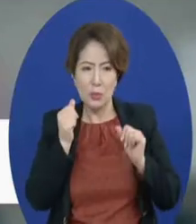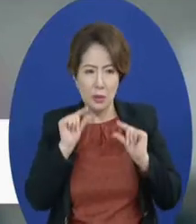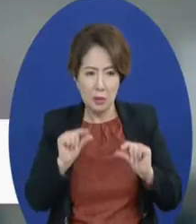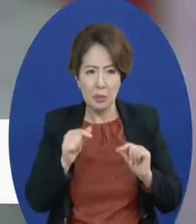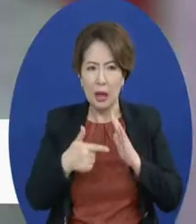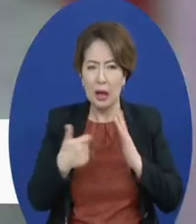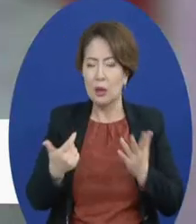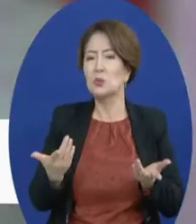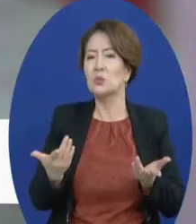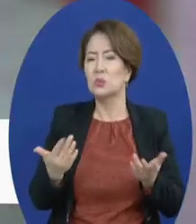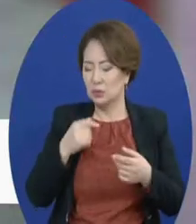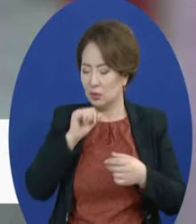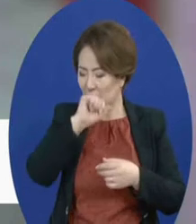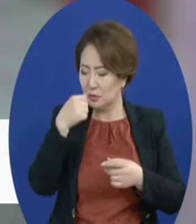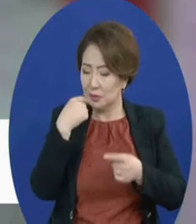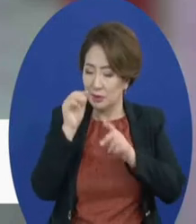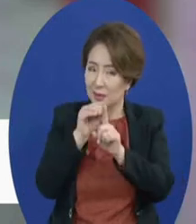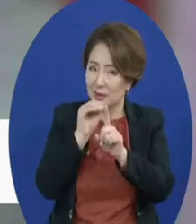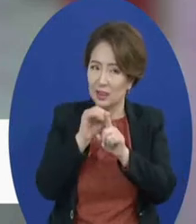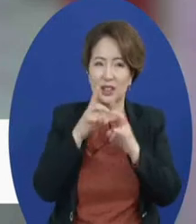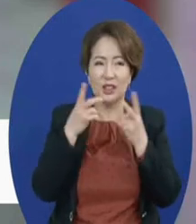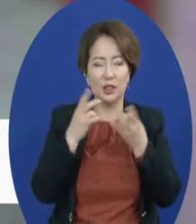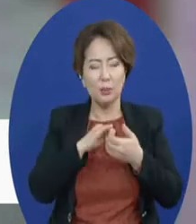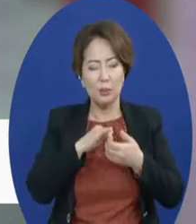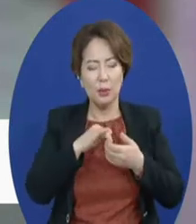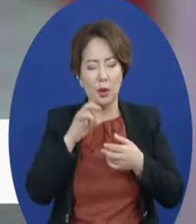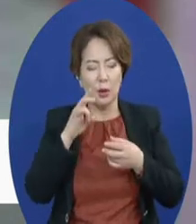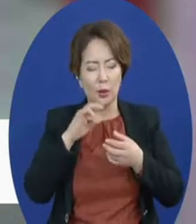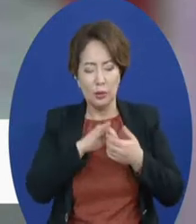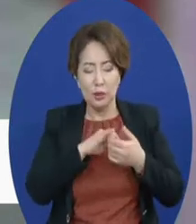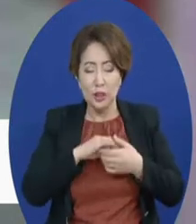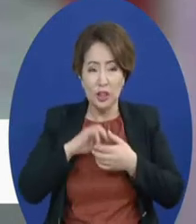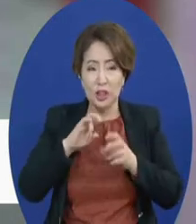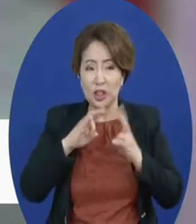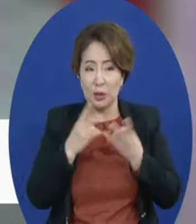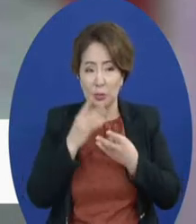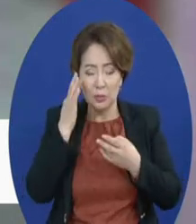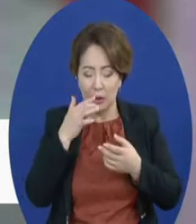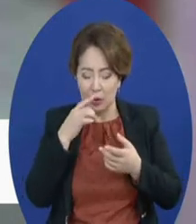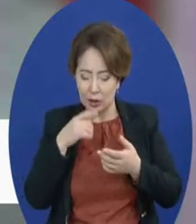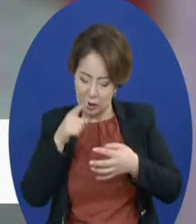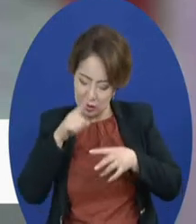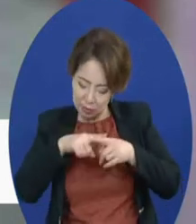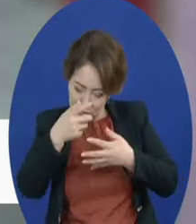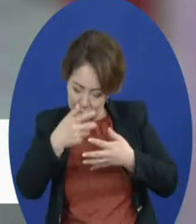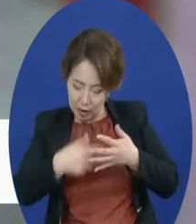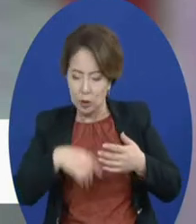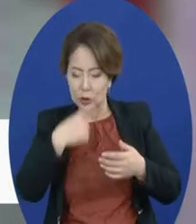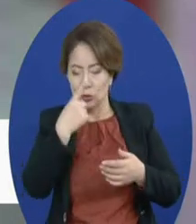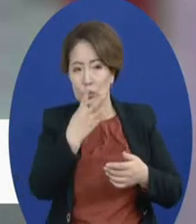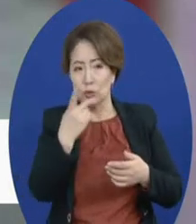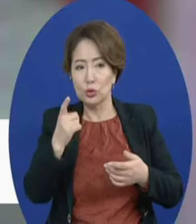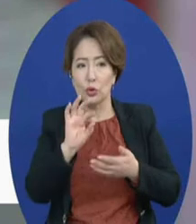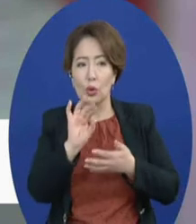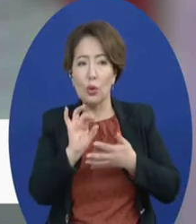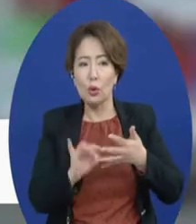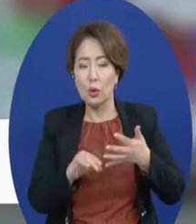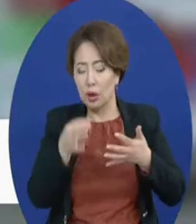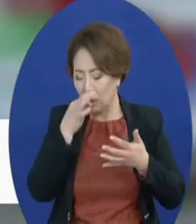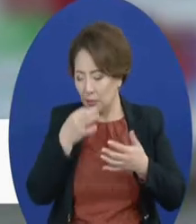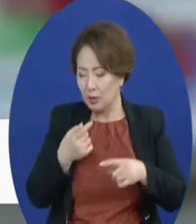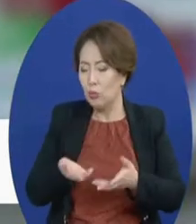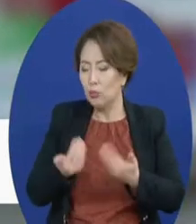хөнгөлөлтөөс хасагдсан асуудлыг хөндөж нийгмийн бодлогын байнгын хороонд хандсан. Ингээд нэмж 141 төрлийн 541 худалдааны нэршилтэй